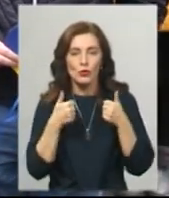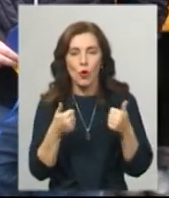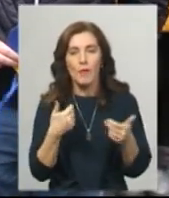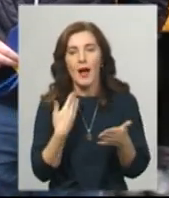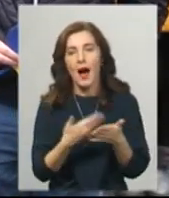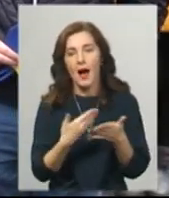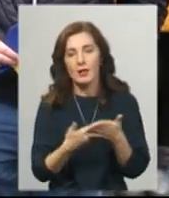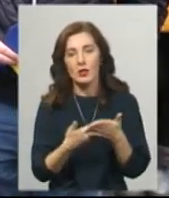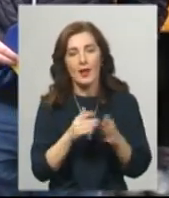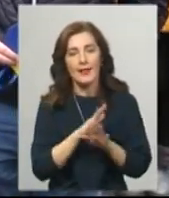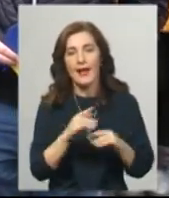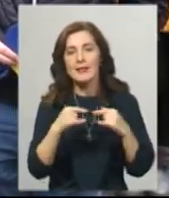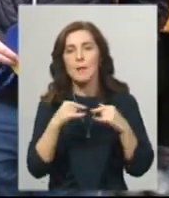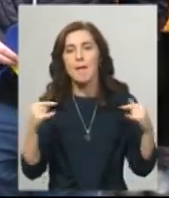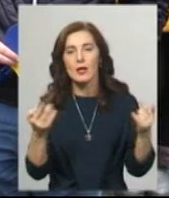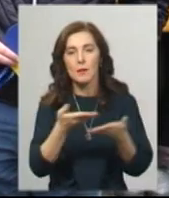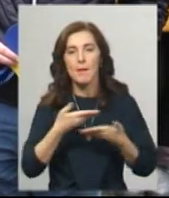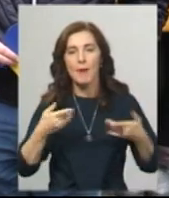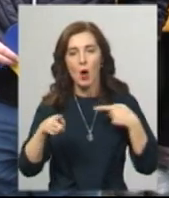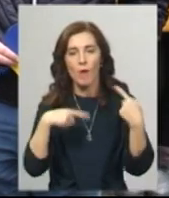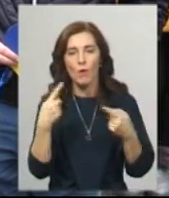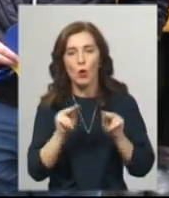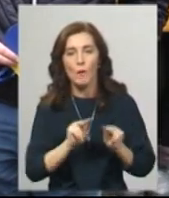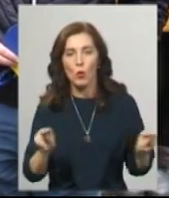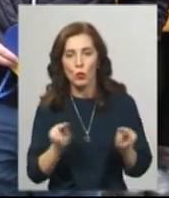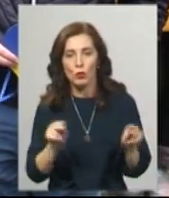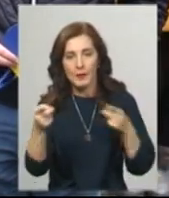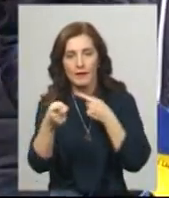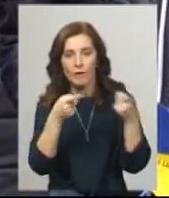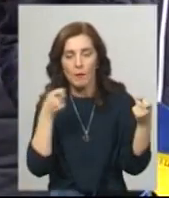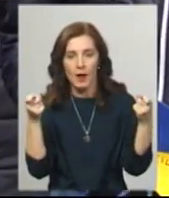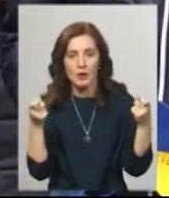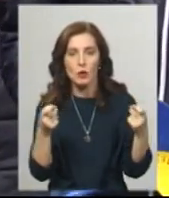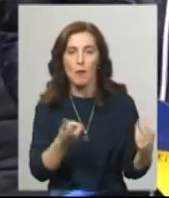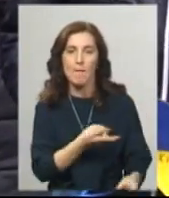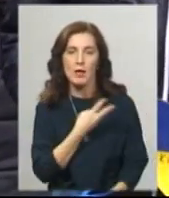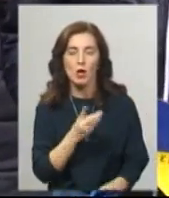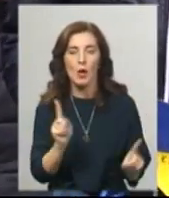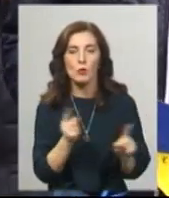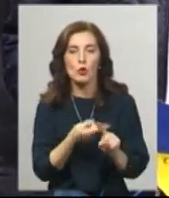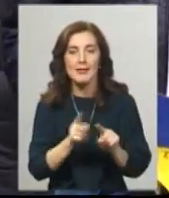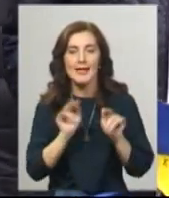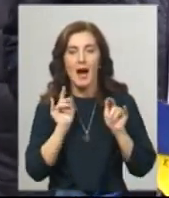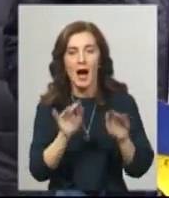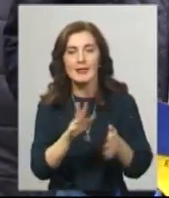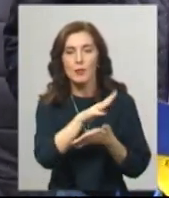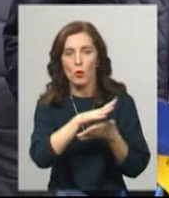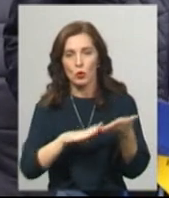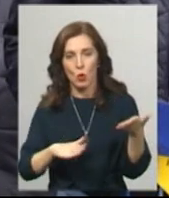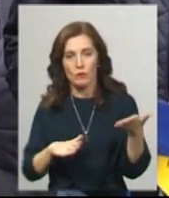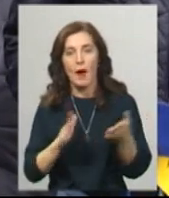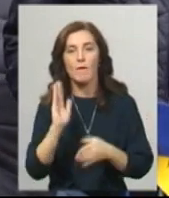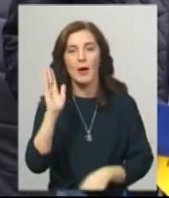адже не за партами ми говоримо учням інформацію. Бажаємо, щоб ці акції продовжувалися